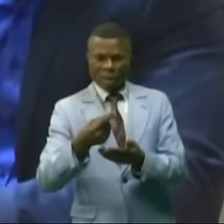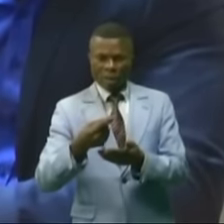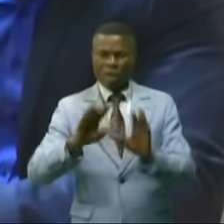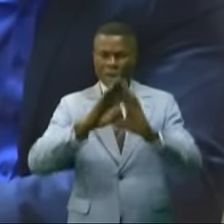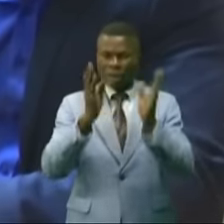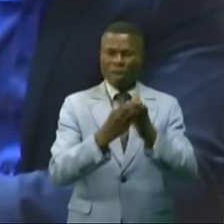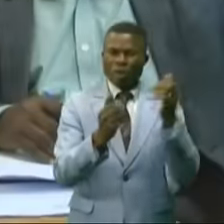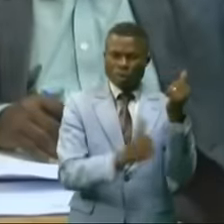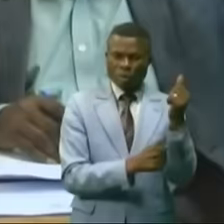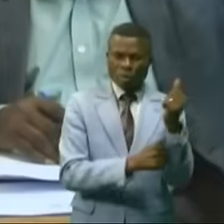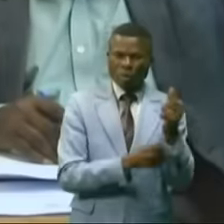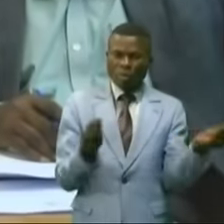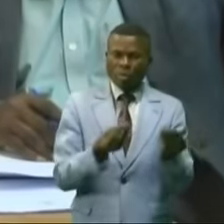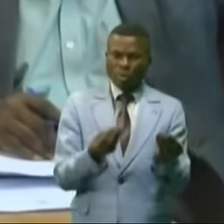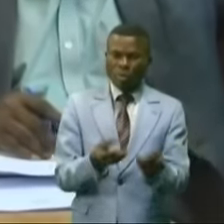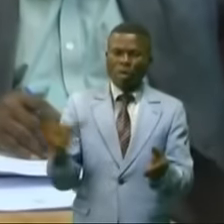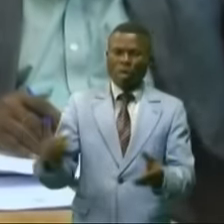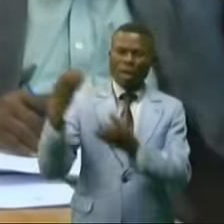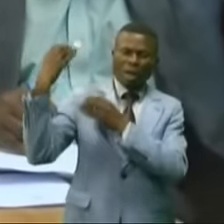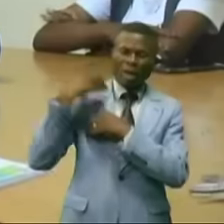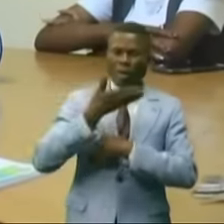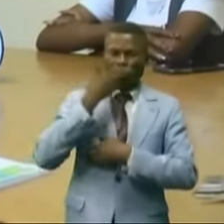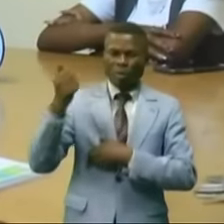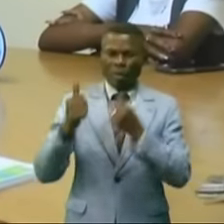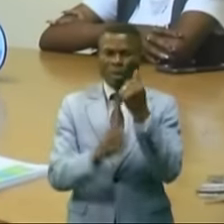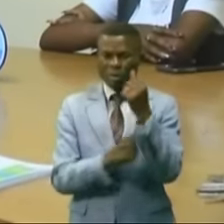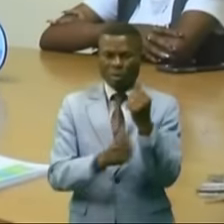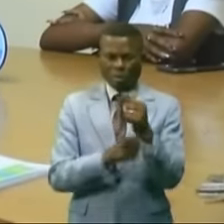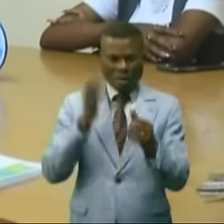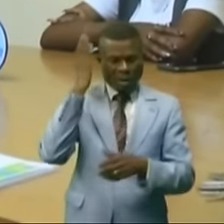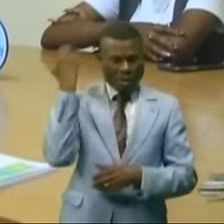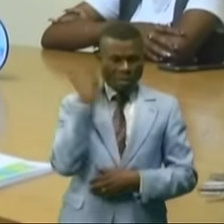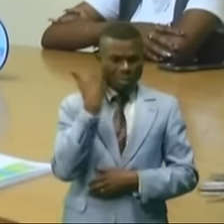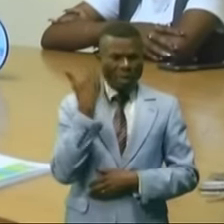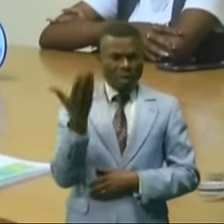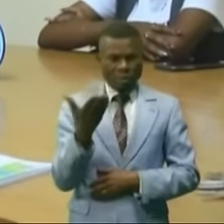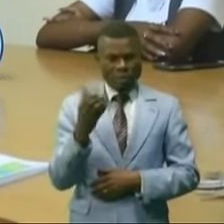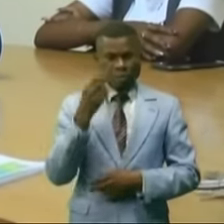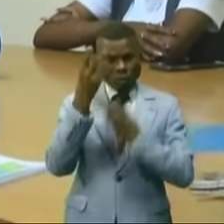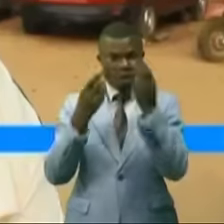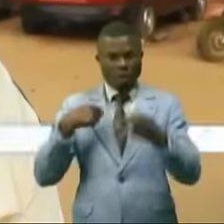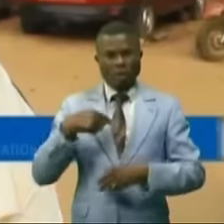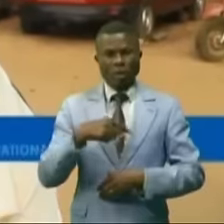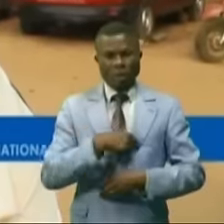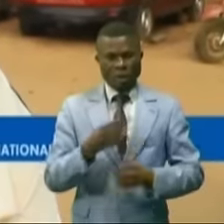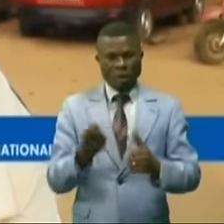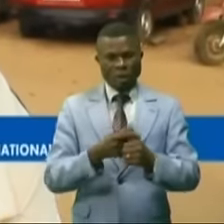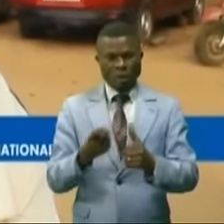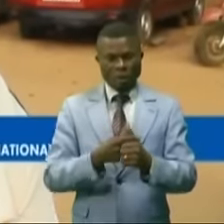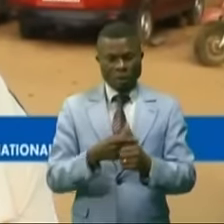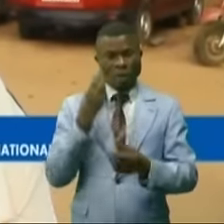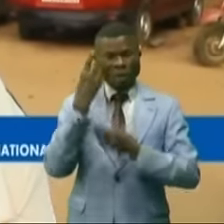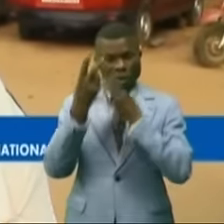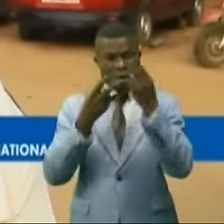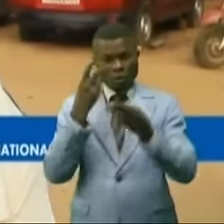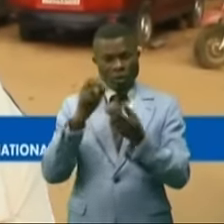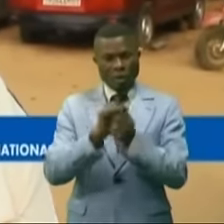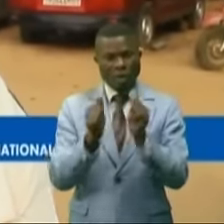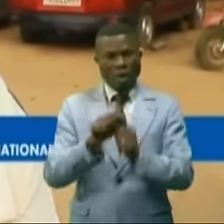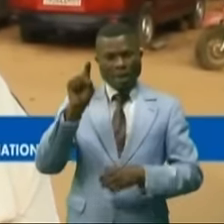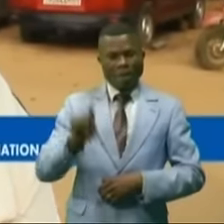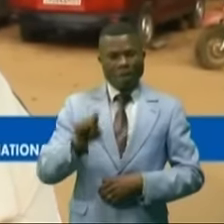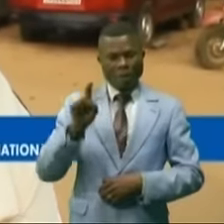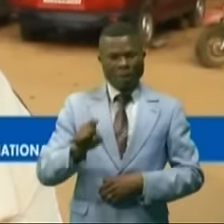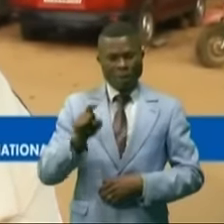parties prenantes en vue d'une meilleure prise en charge des personnes concernées. Notre visite, c'est pour faire une inspection par rapport aux besoins